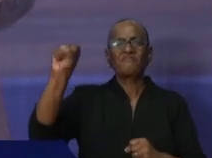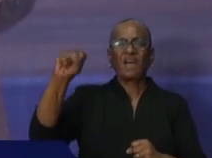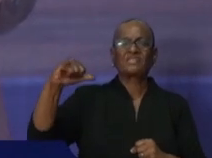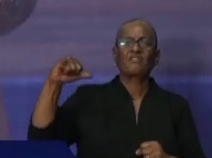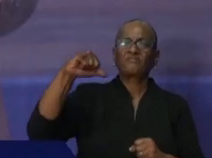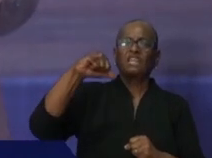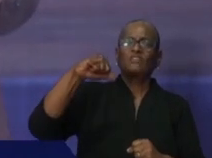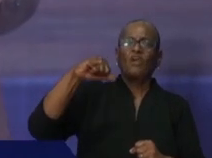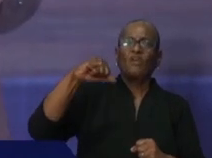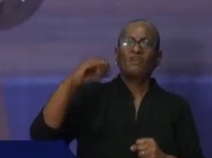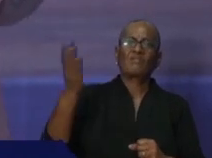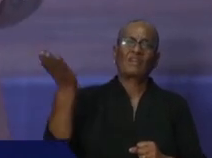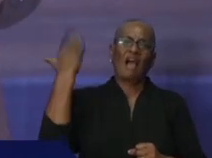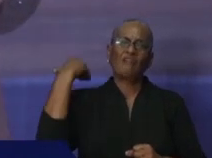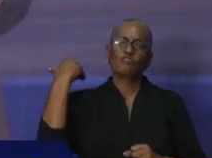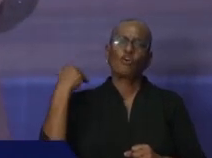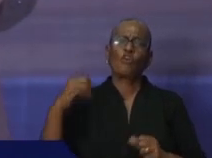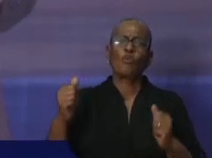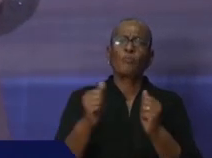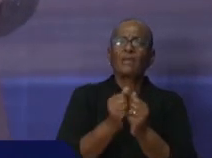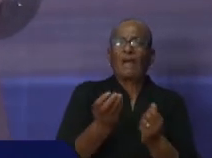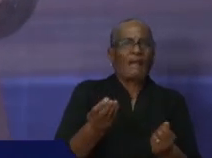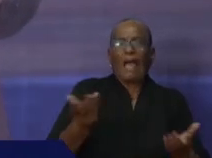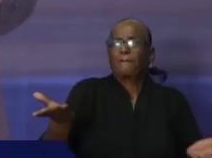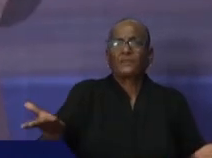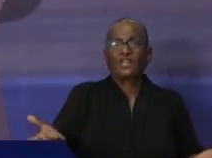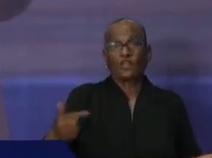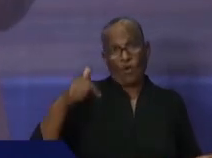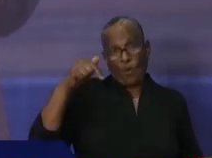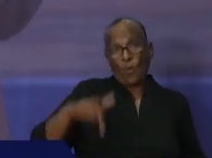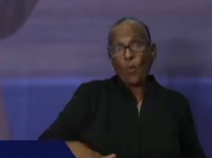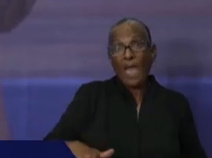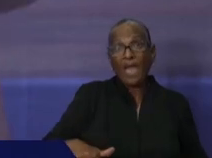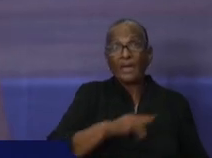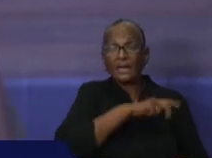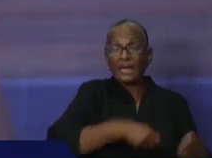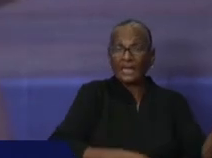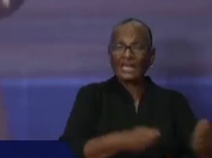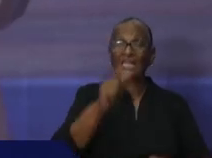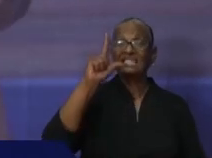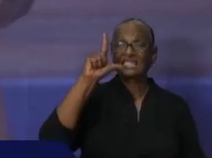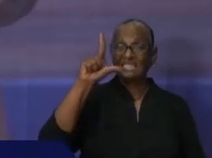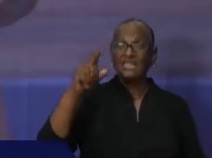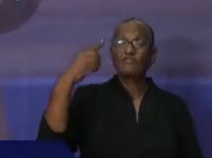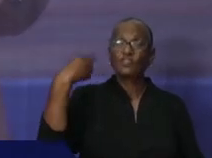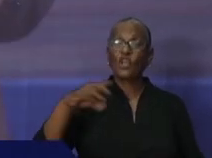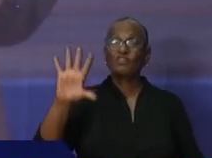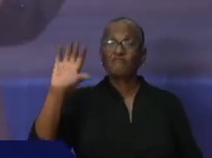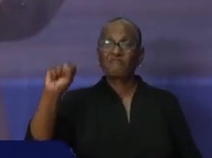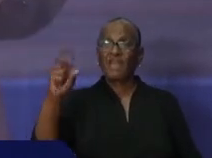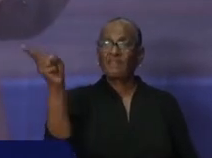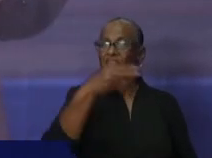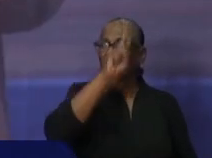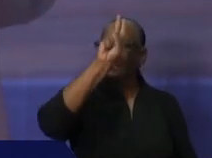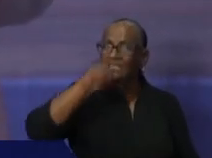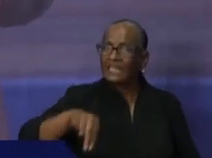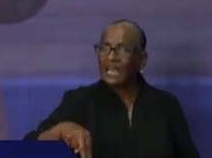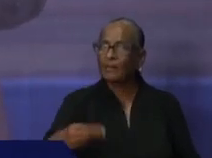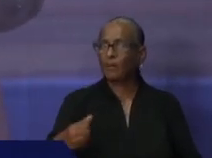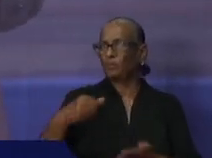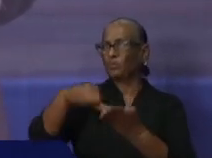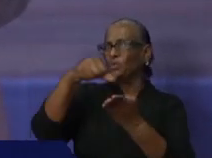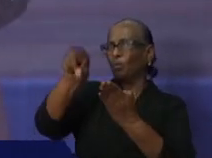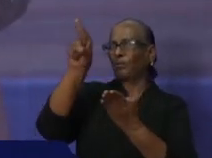jaren. En dat wij als regering met 750.000 Amerikaanse dollar moeten inkomen. Geld dat gebruikt kan worden